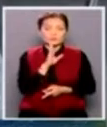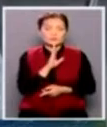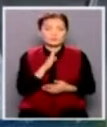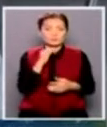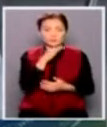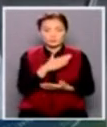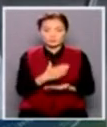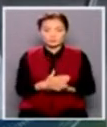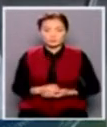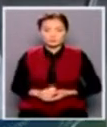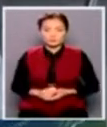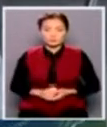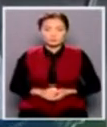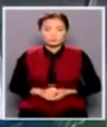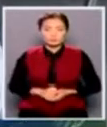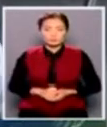аналарды түсіну өте қиын.